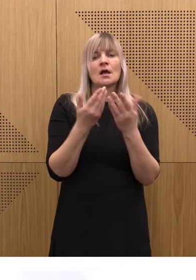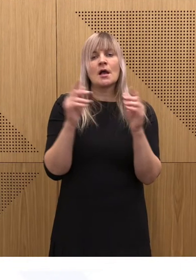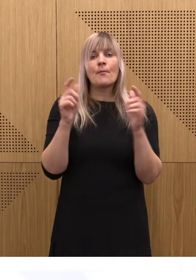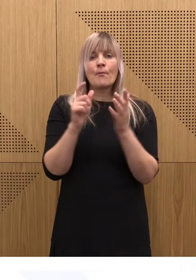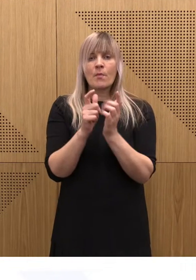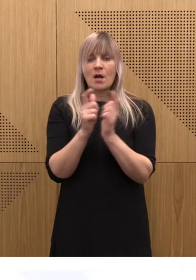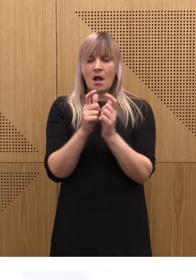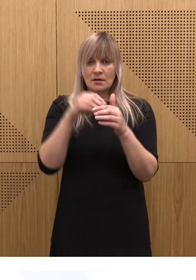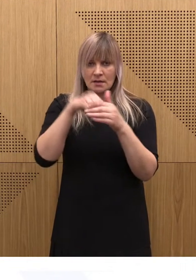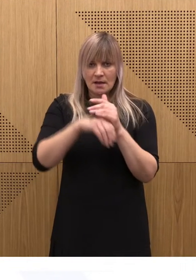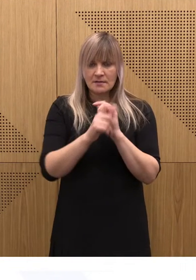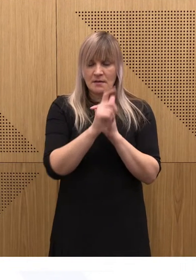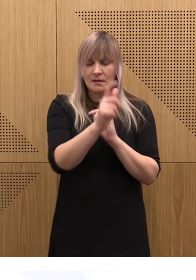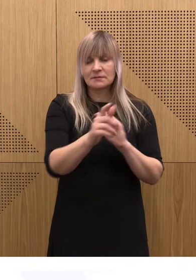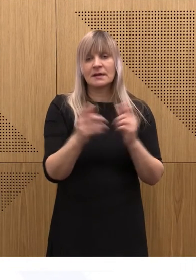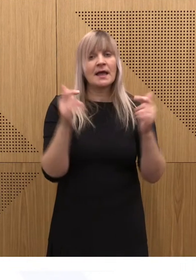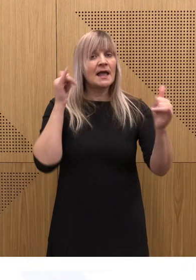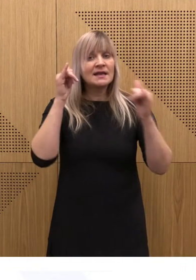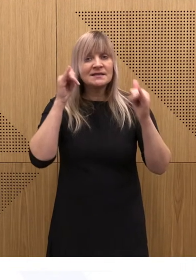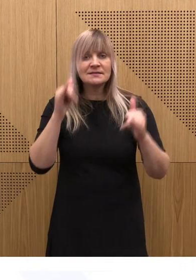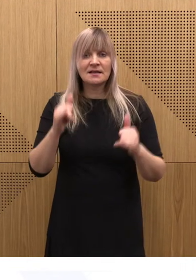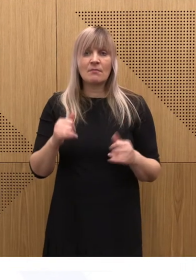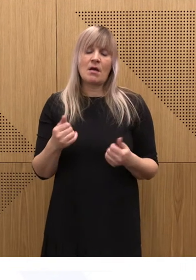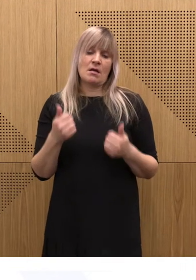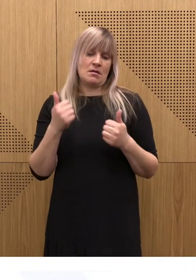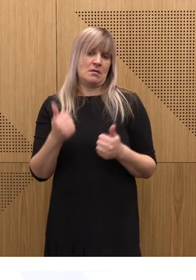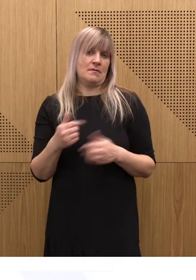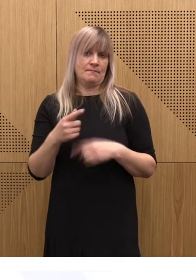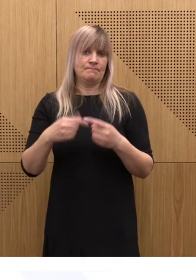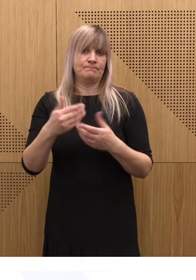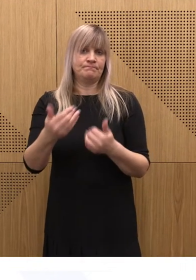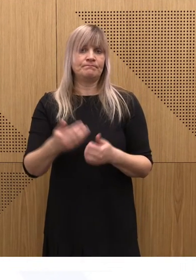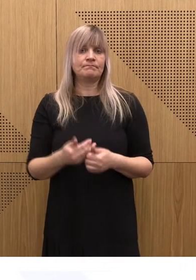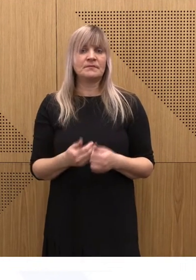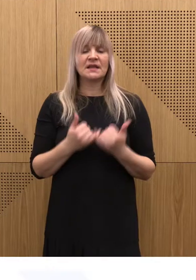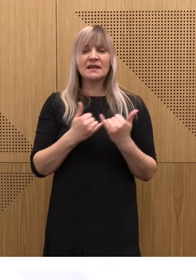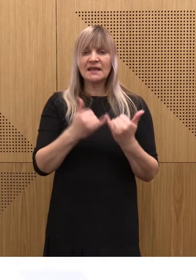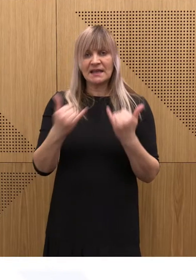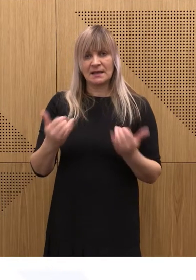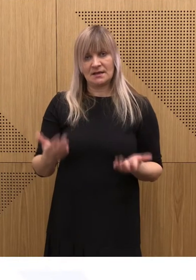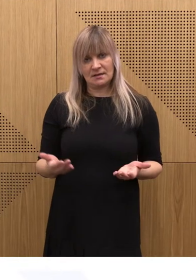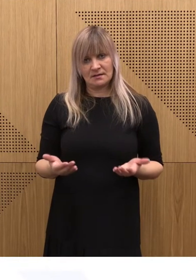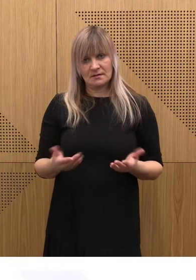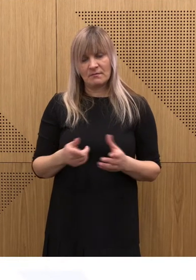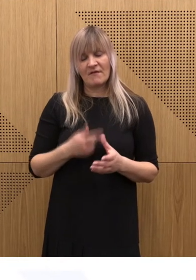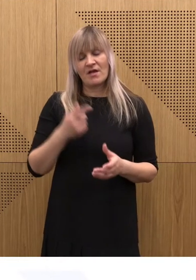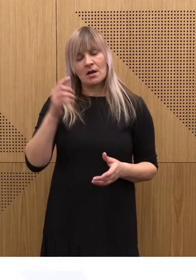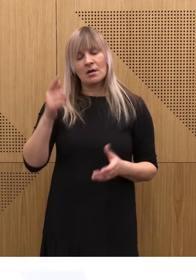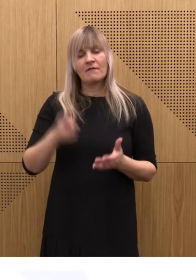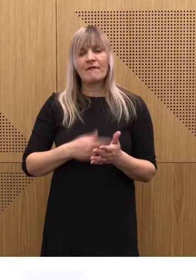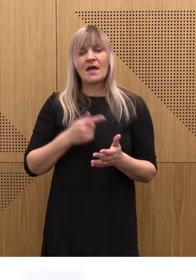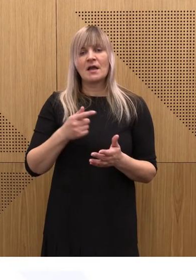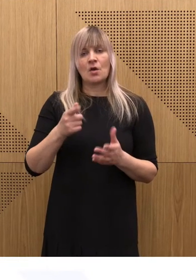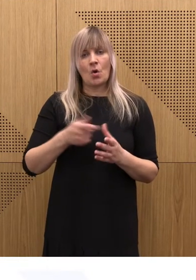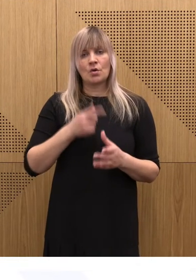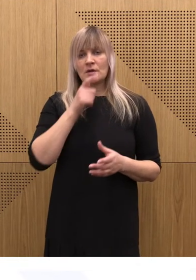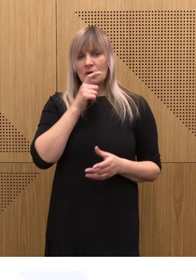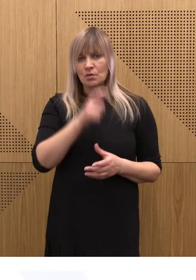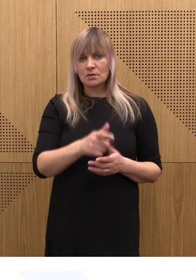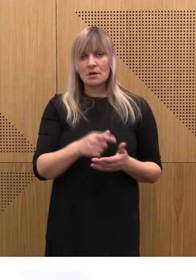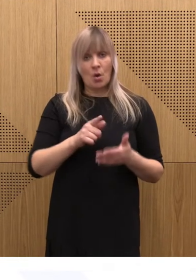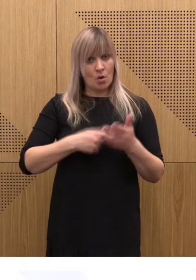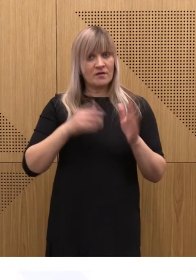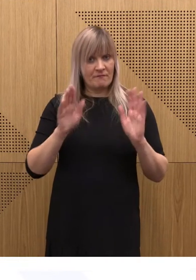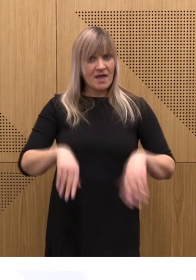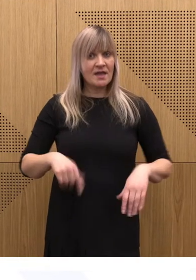ma arvan, et me anname väga suure panuse selleks, et uus aasta tuleks positiivse. Ja kõik võimalik jõulukenkide puhul, ma nüüd kordan ennast, aga kordamine on loodetavasti